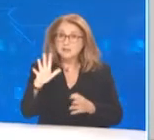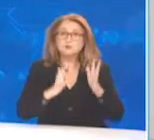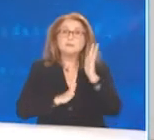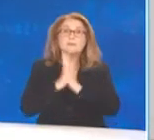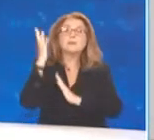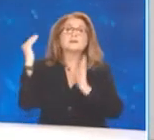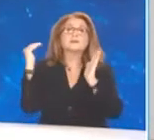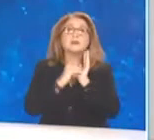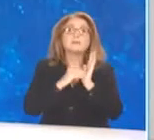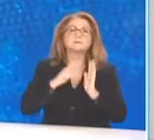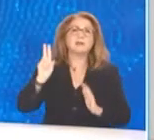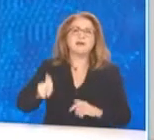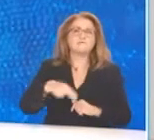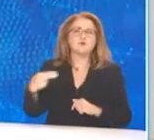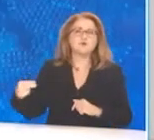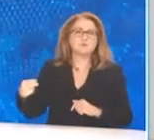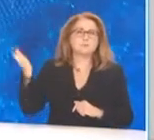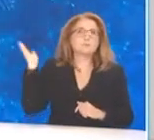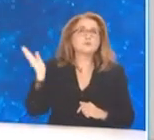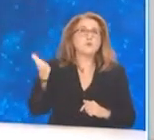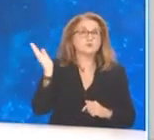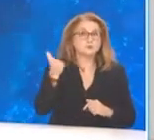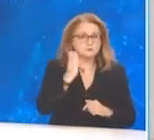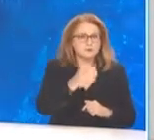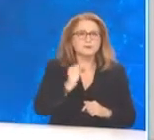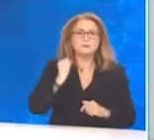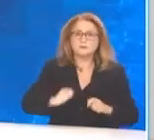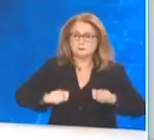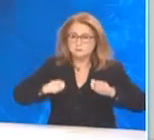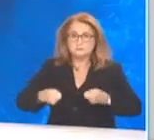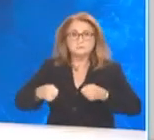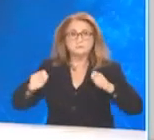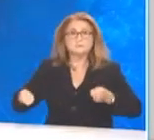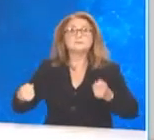1.515.500 ευρώ, καθώς και διοικητικές κυρώσεις αναστολής λειτουργίας